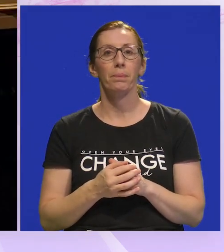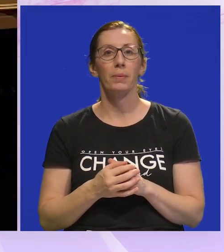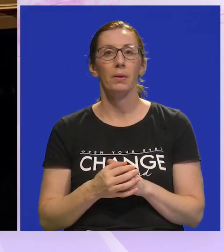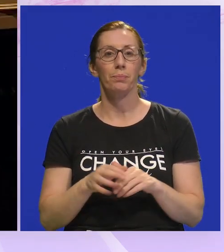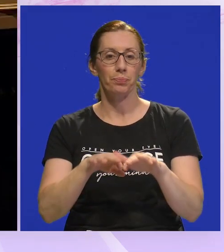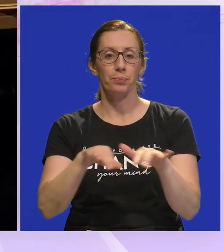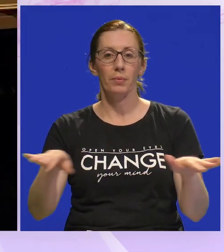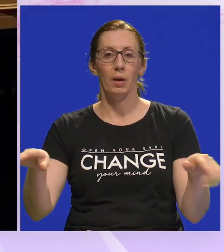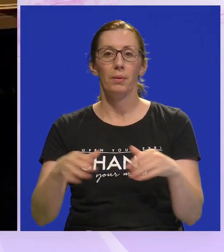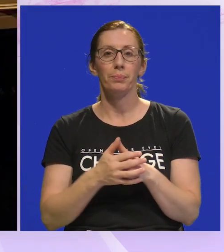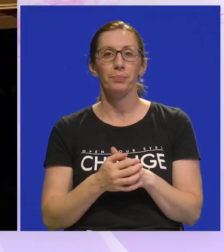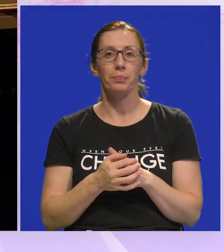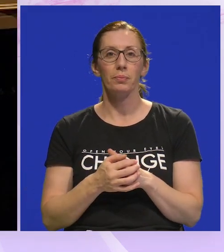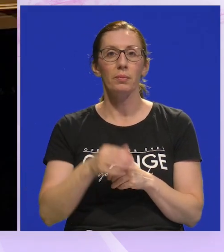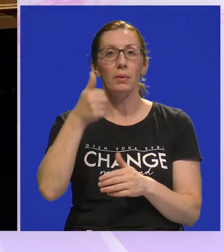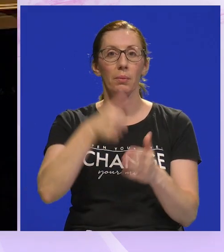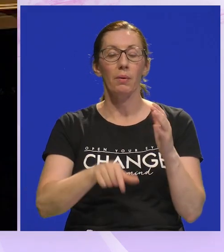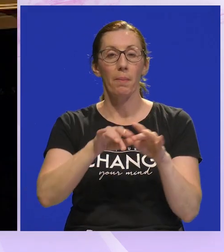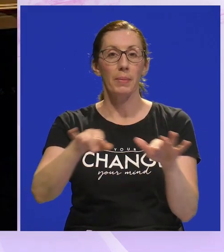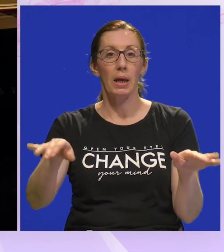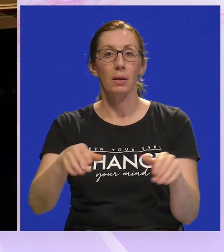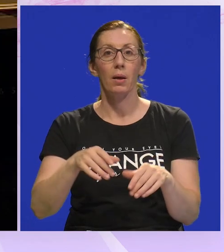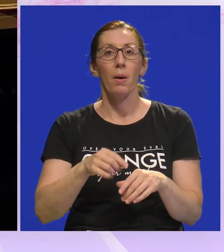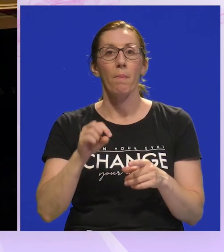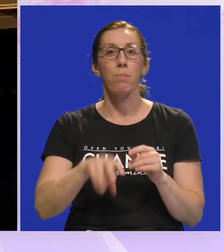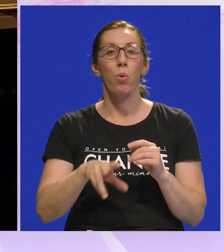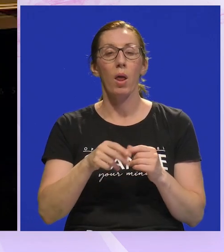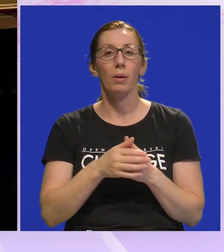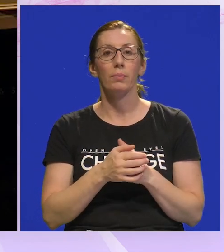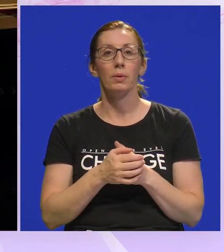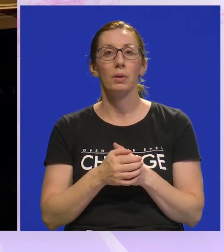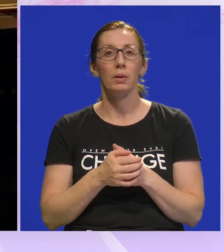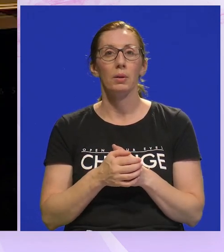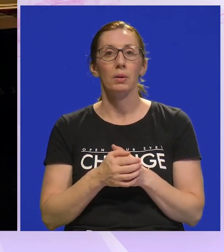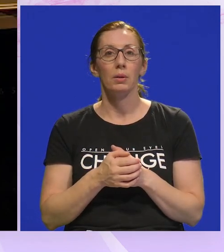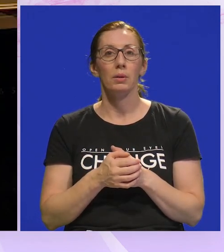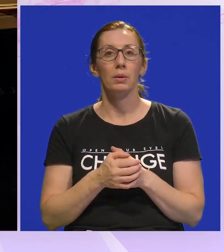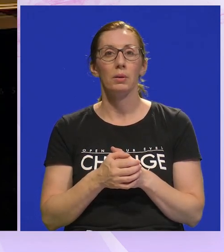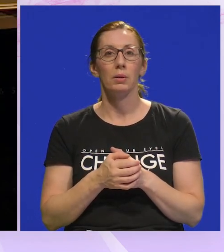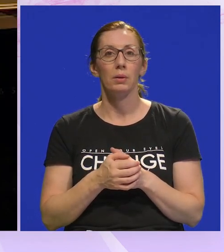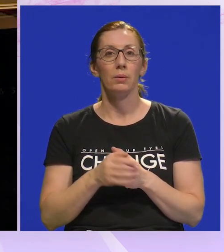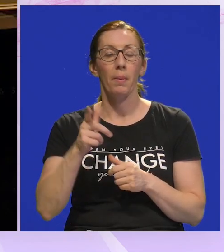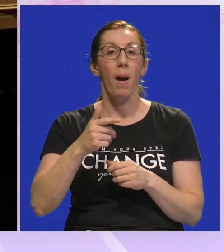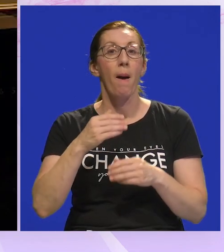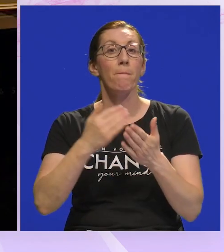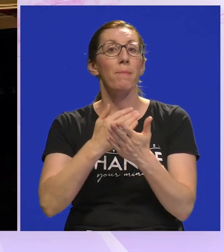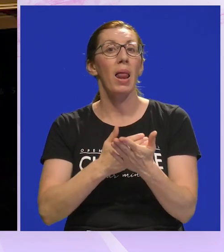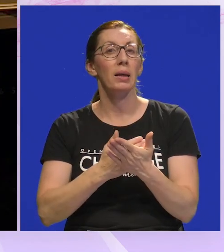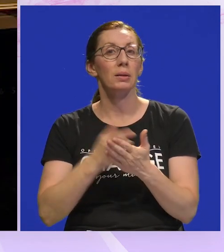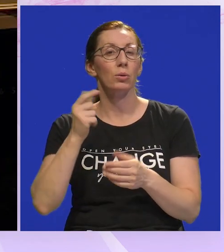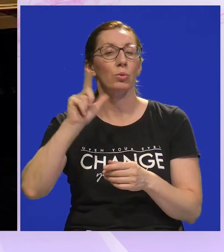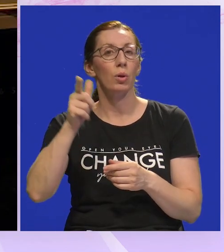vrhunsko muziciranje pijanista. Evo, bilo je ovo prvo izdanje Piano Pula festivala, ili su planovi već za